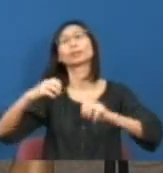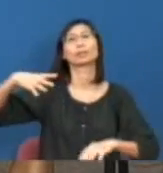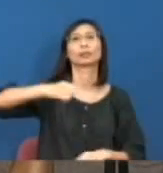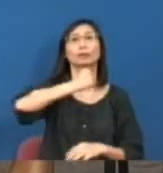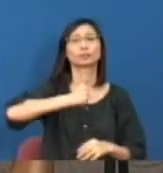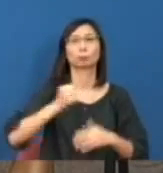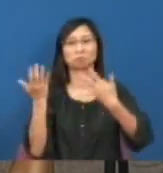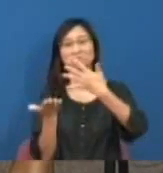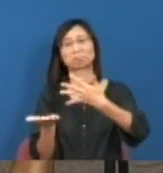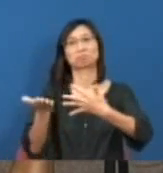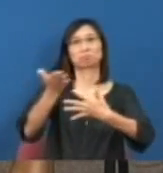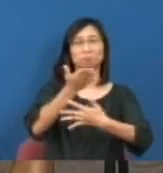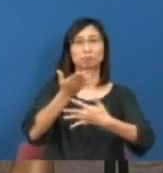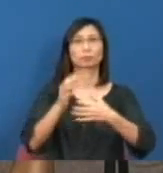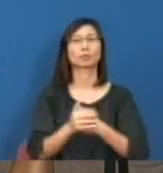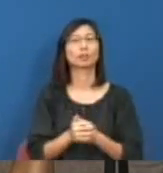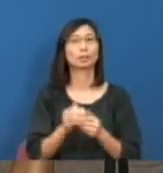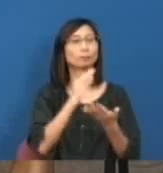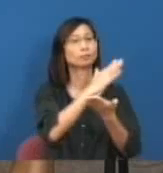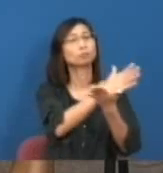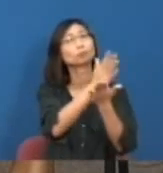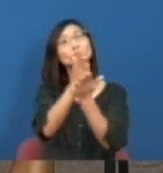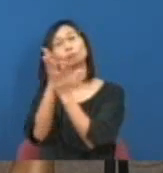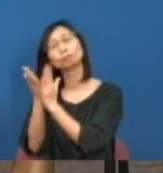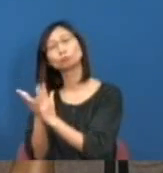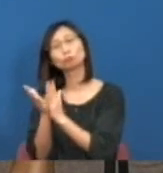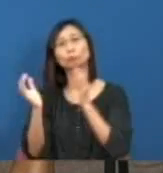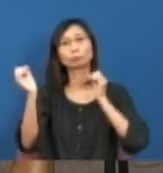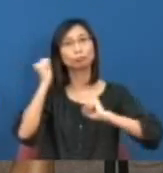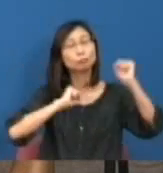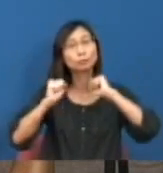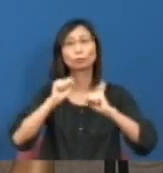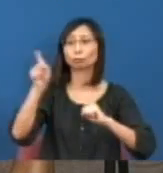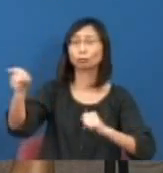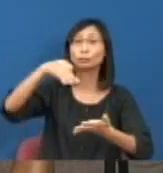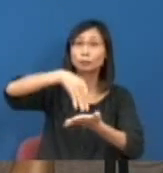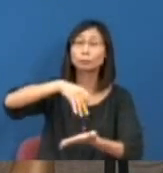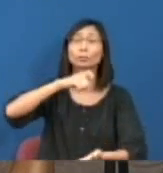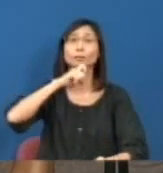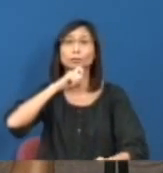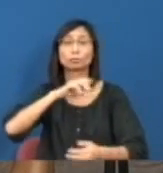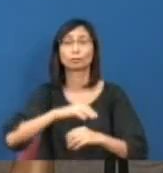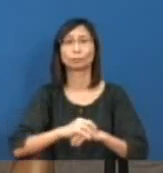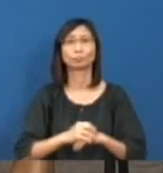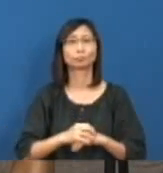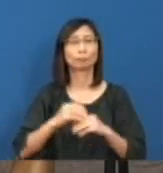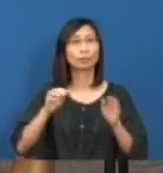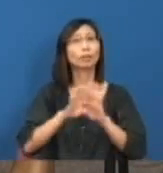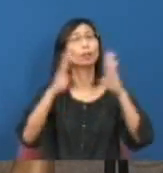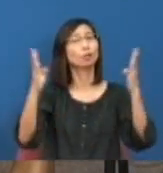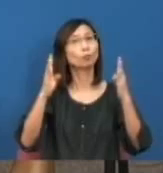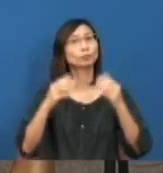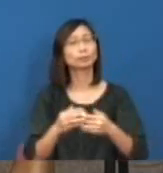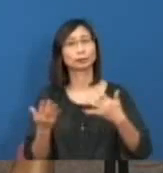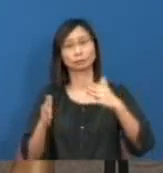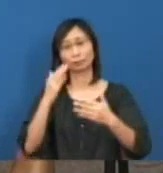係話咧，每一個群眾運動咧，都因為他參與而。由這個萌芽到茁壯成